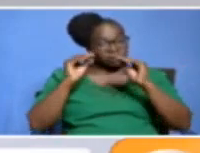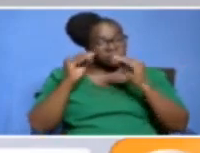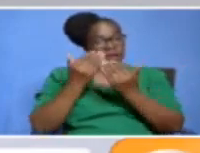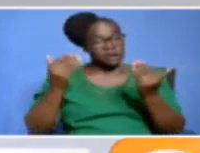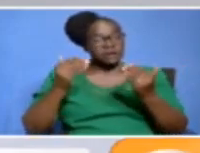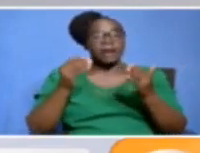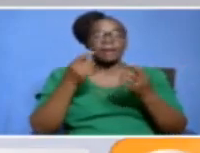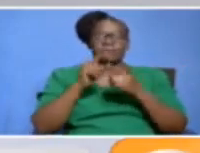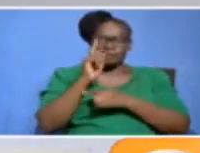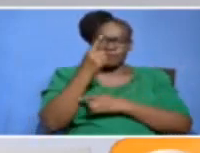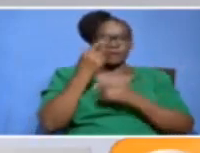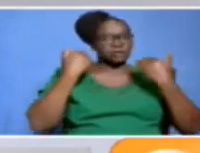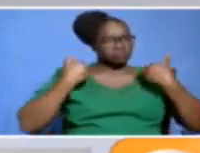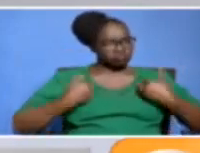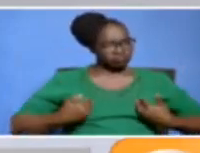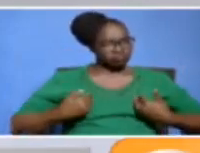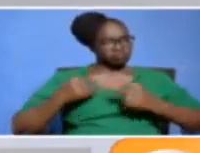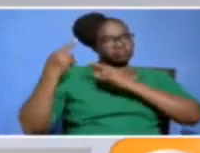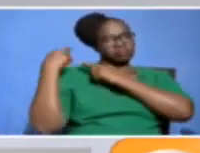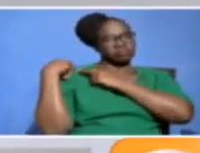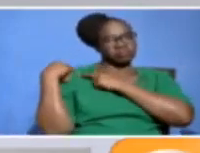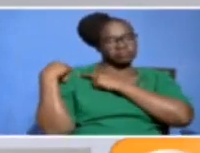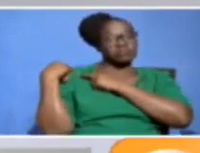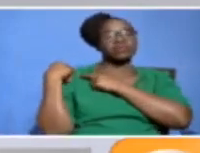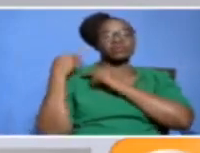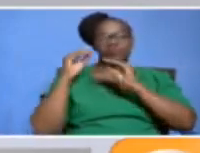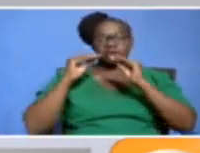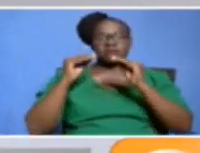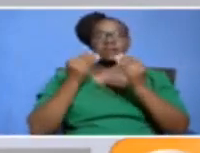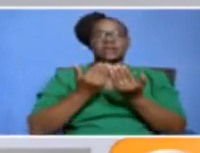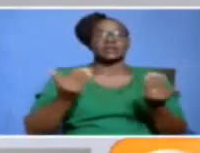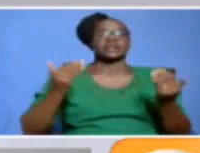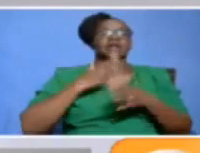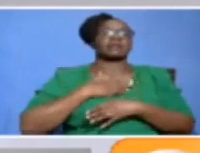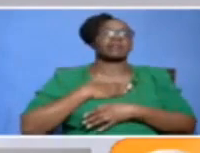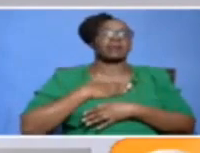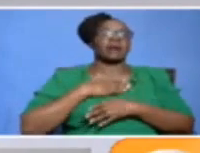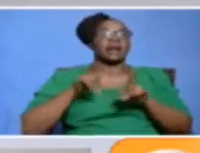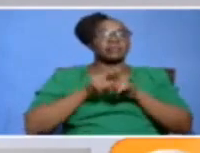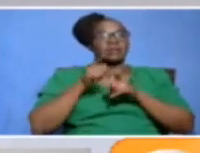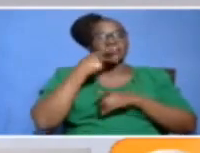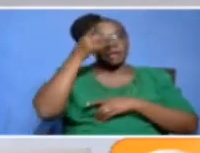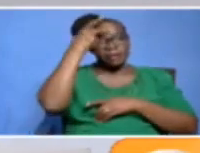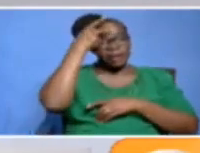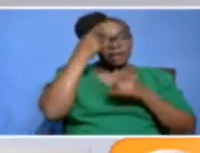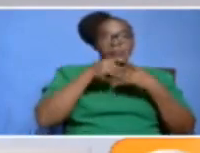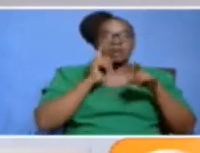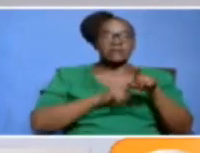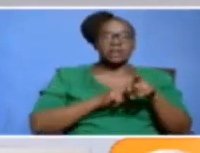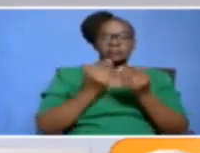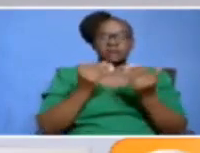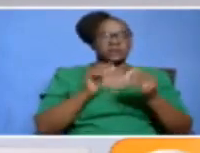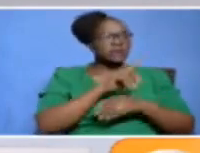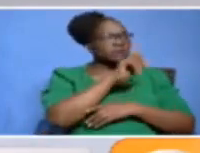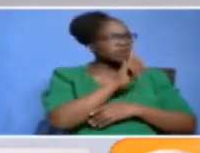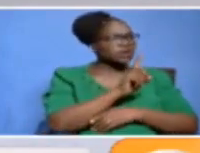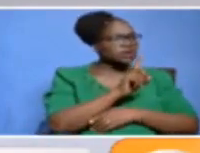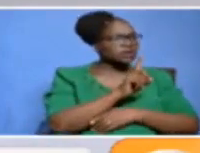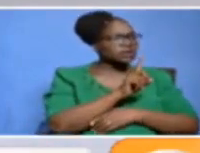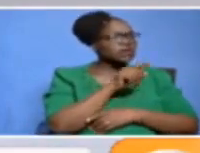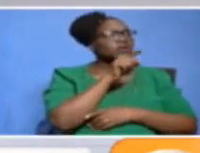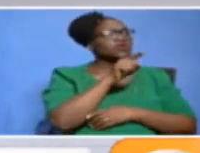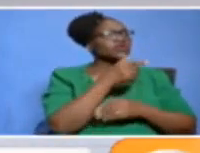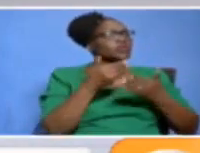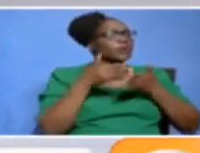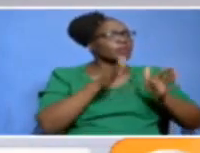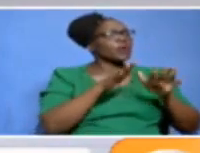kama mzazi nina jukumu kubwa sana la kumfundisha mwanangu vile vitu ambavyo vitakana. Lakini ama mambo ya kuwa mtoto ya kuuliza huyu mtoto ule mzao